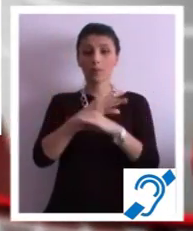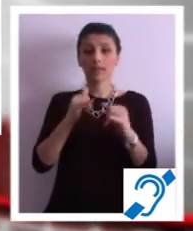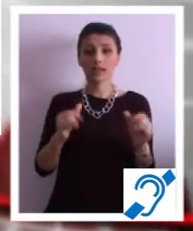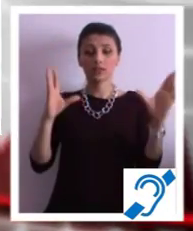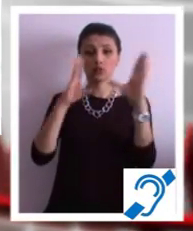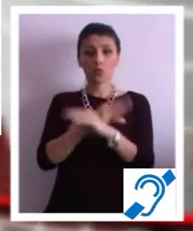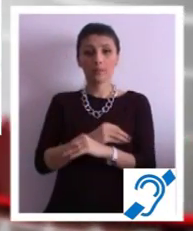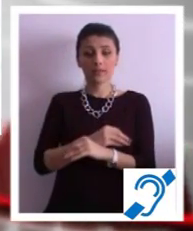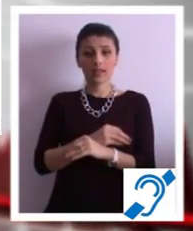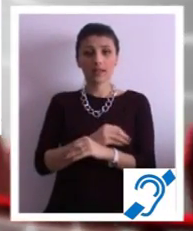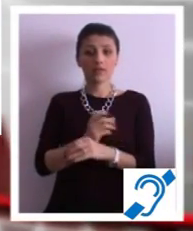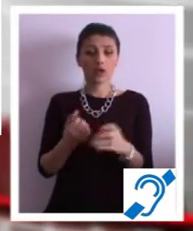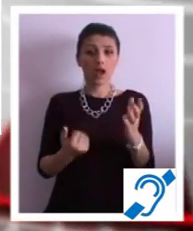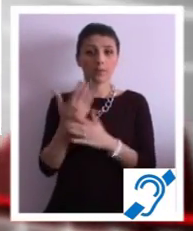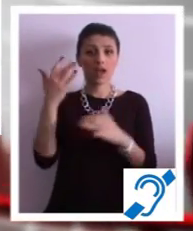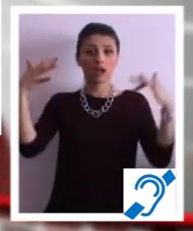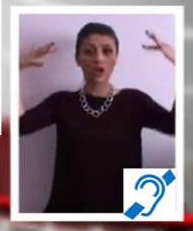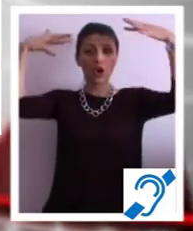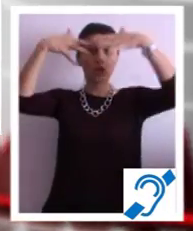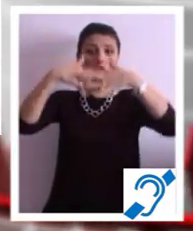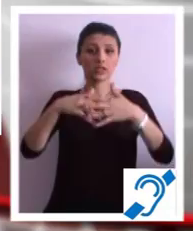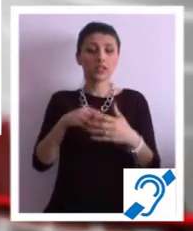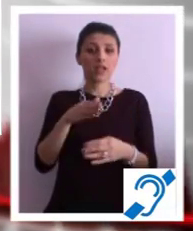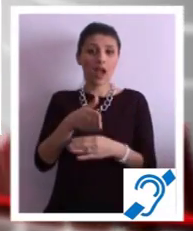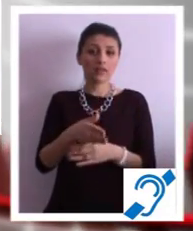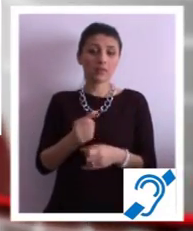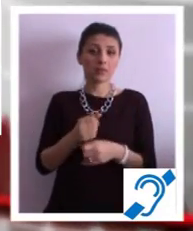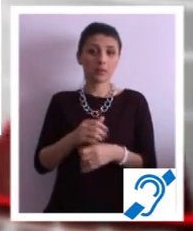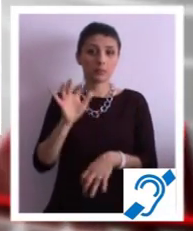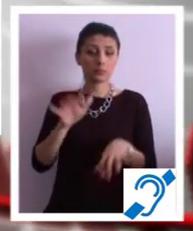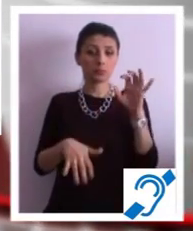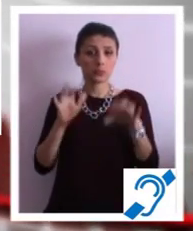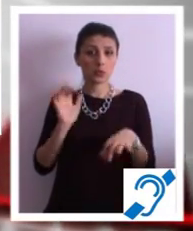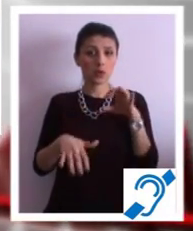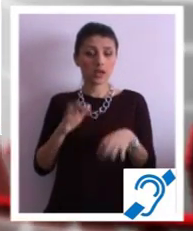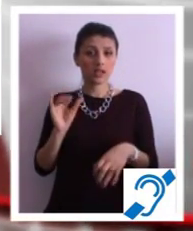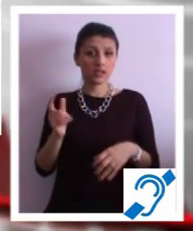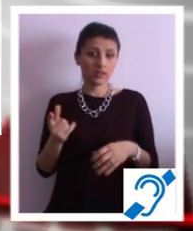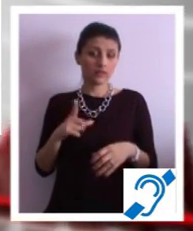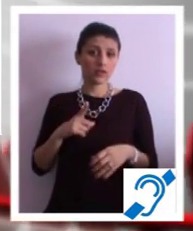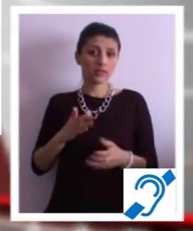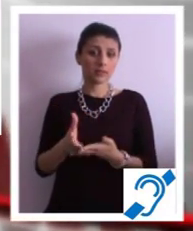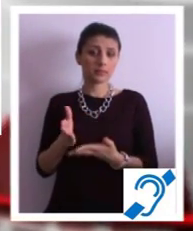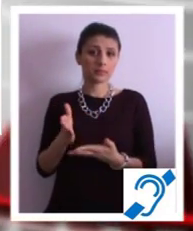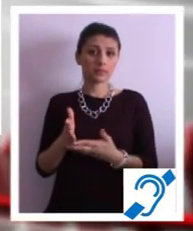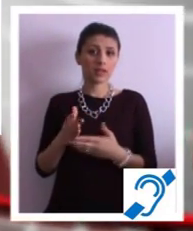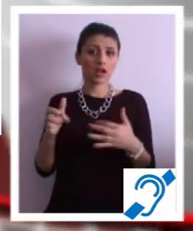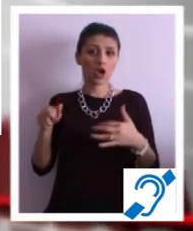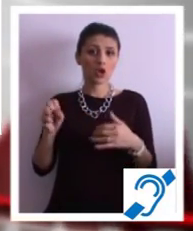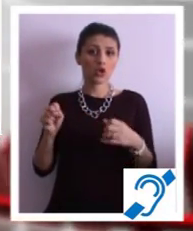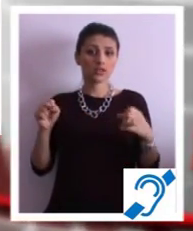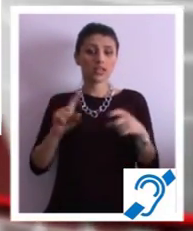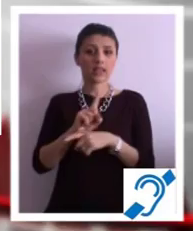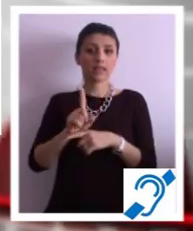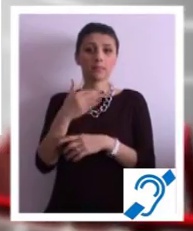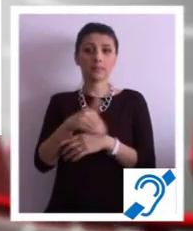De marți noaptea vor apărea norările care vor determina precipitații sub formă de ploaie, vor persista norările pe parcursul zilei